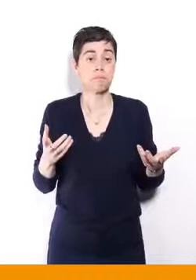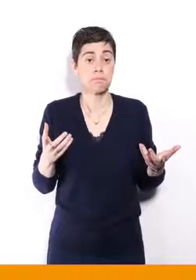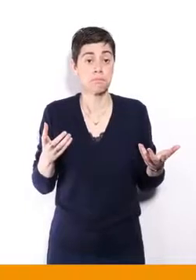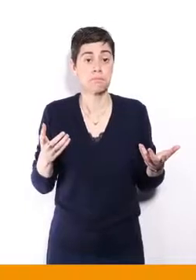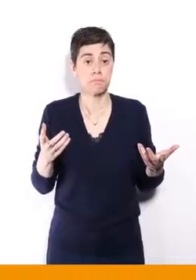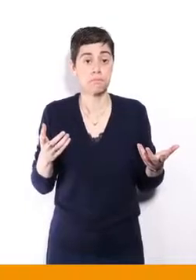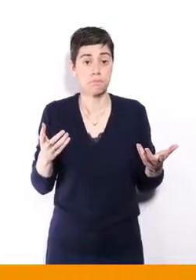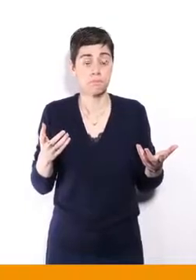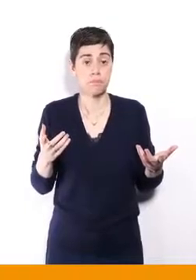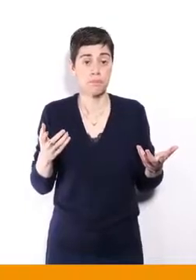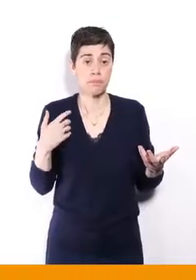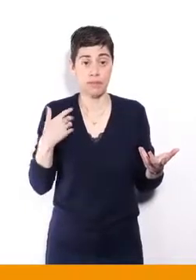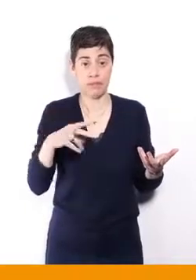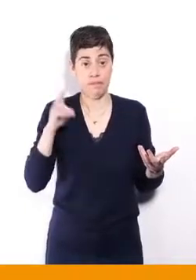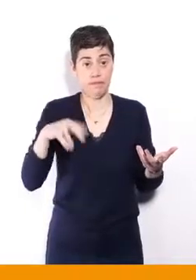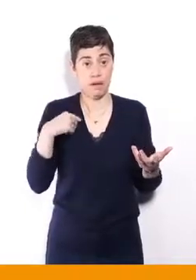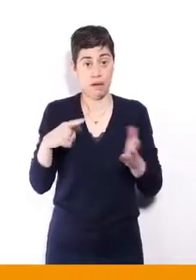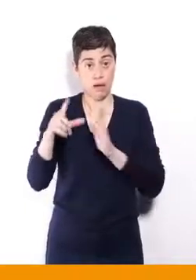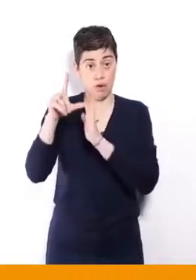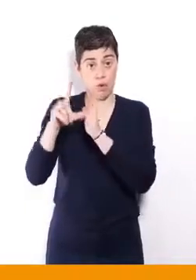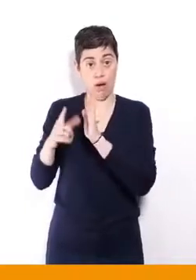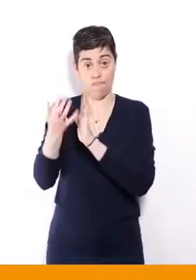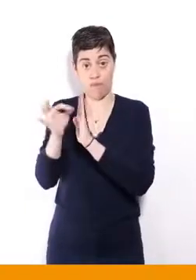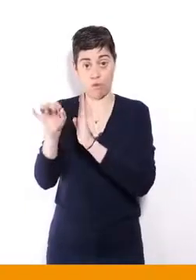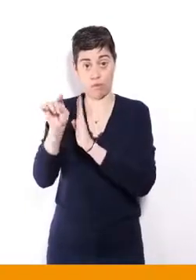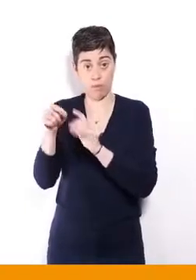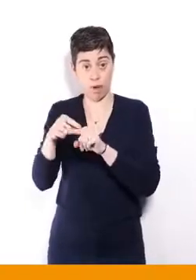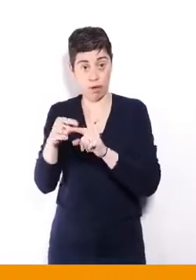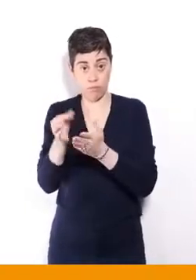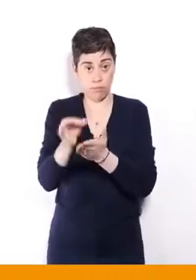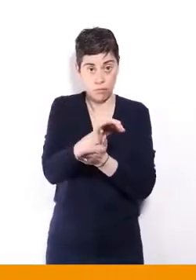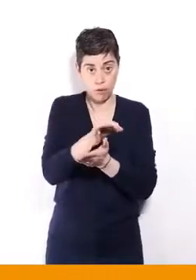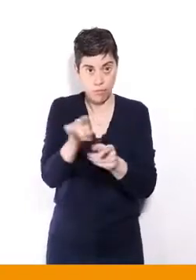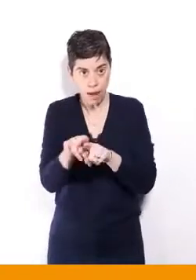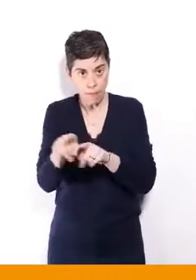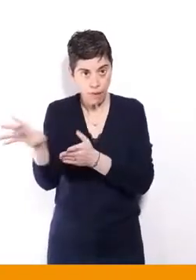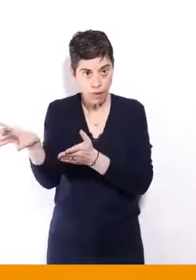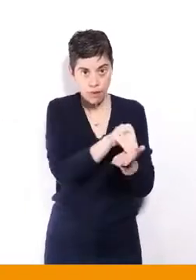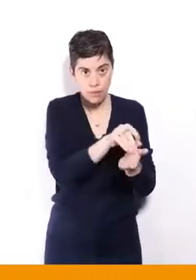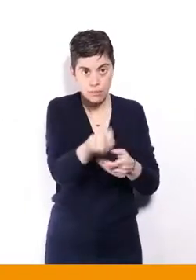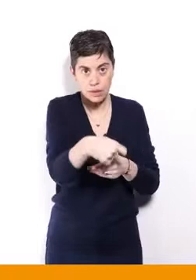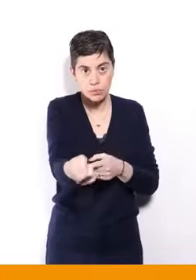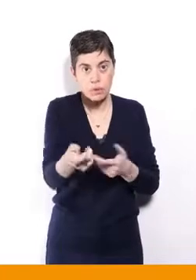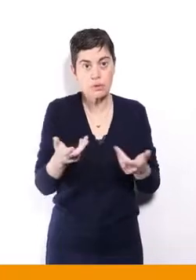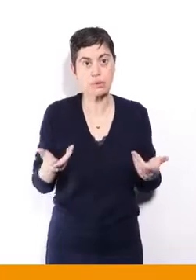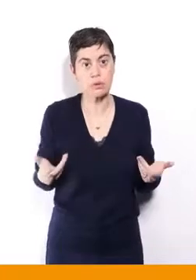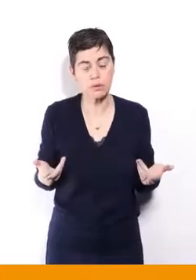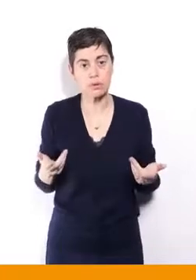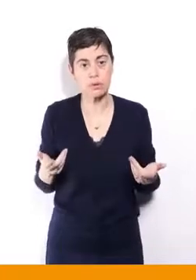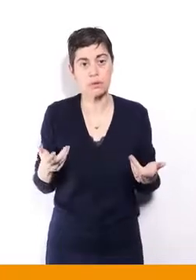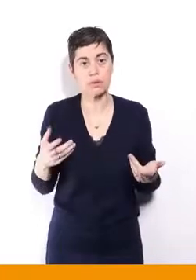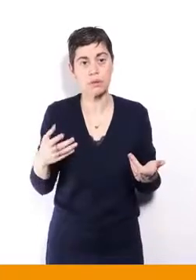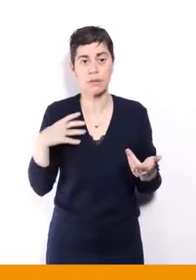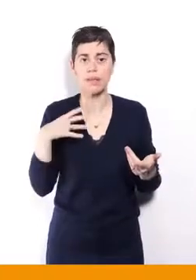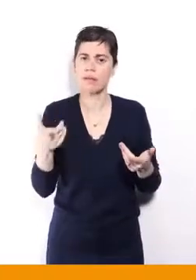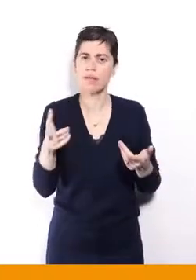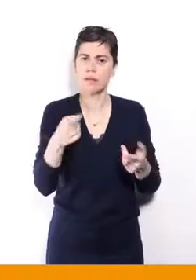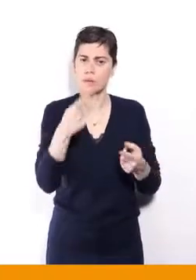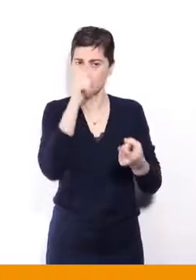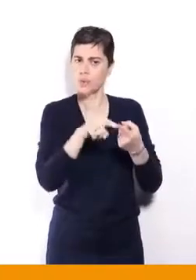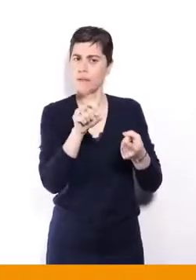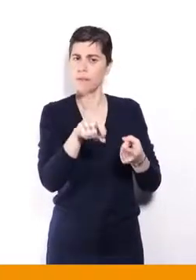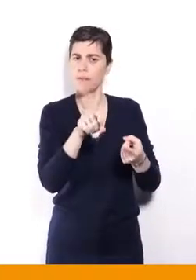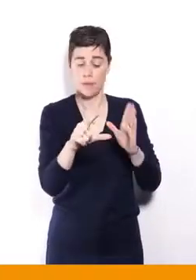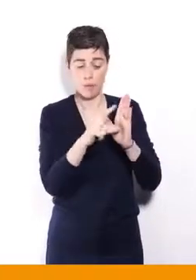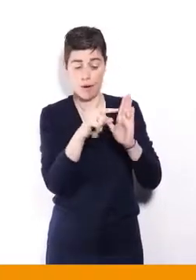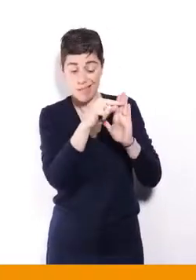législation s'applique évidemment en Outre-mer, celle qui s'applique en métropole, mais qui a sur certains sujets évidemment une législation particulière